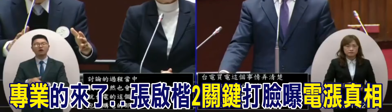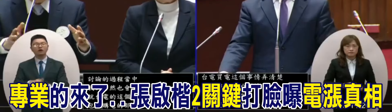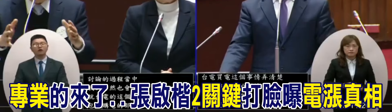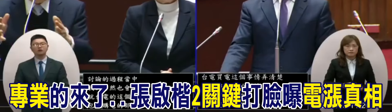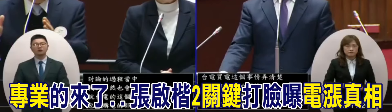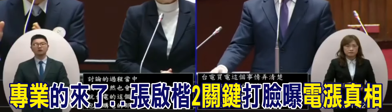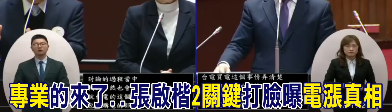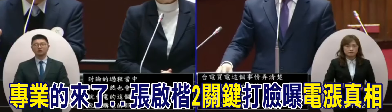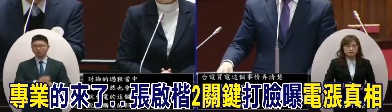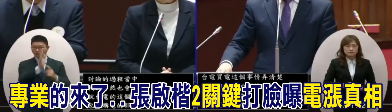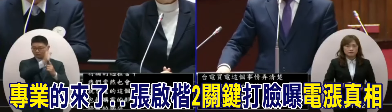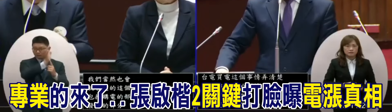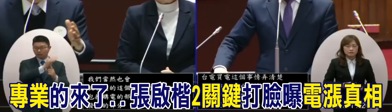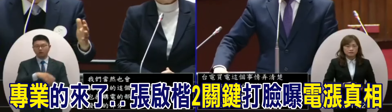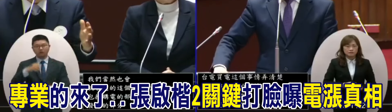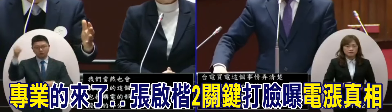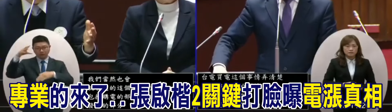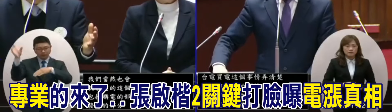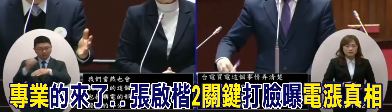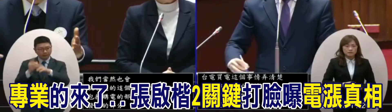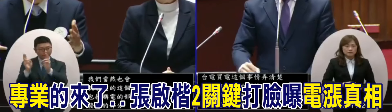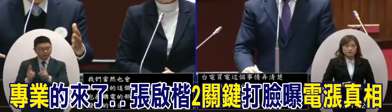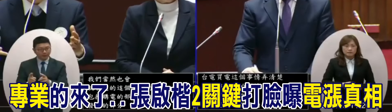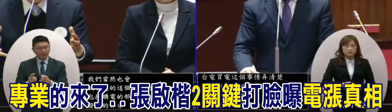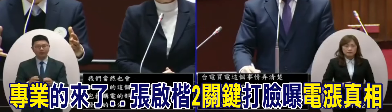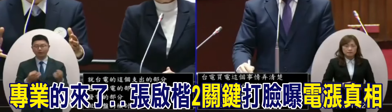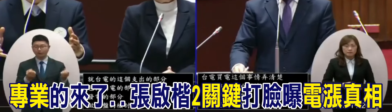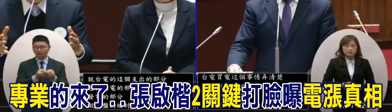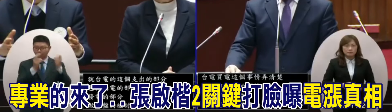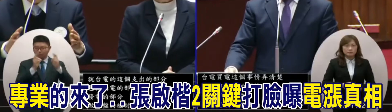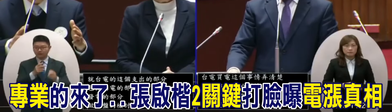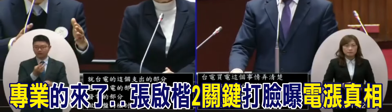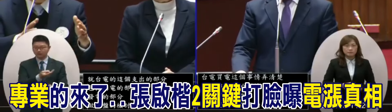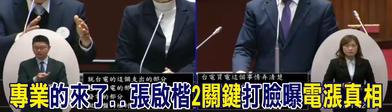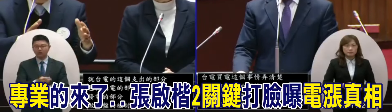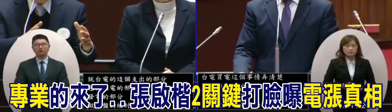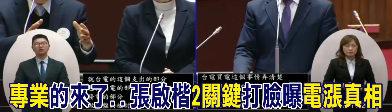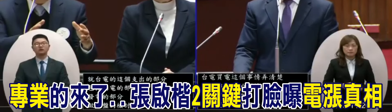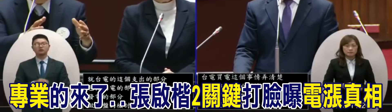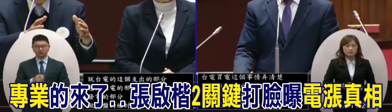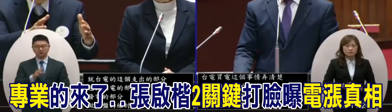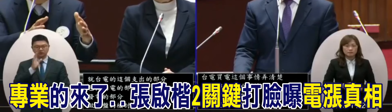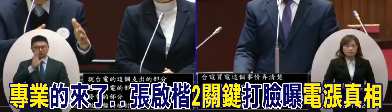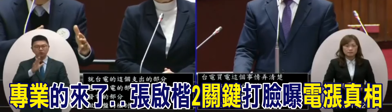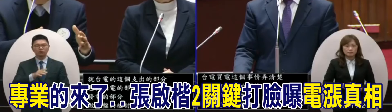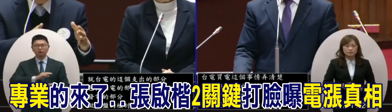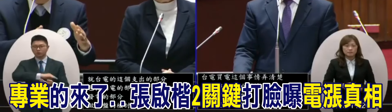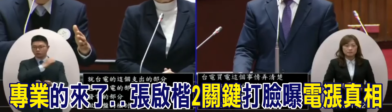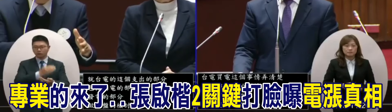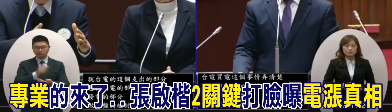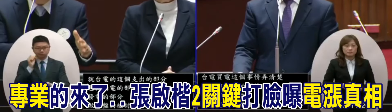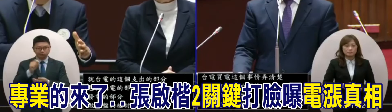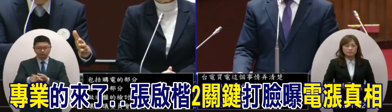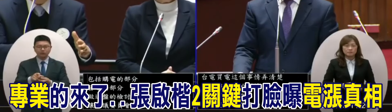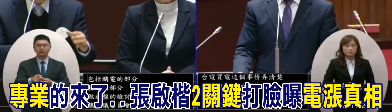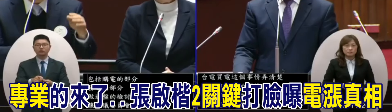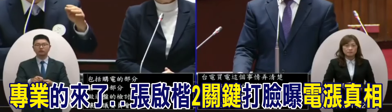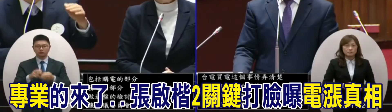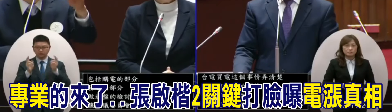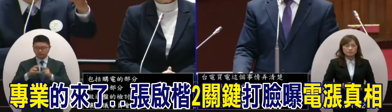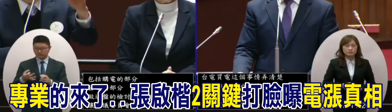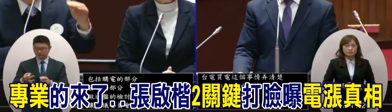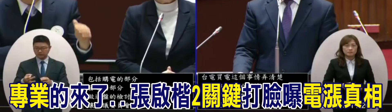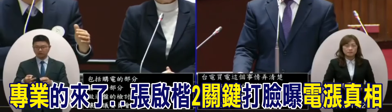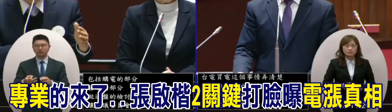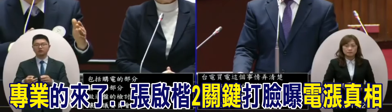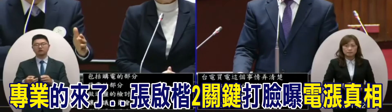风力也好，太阳能也好，这个发电出来的东西，都是因为有趸售这一个电价的关系哦，才